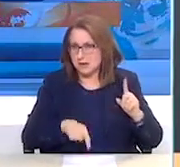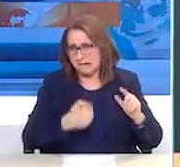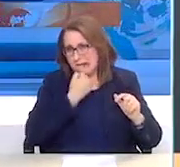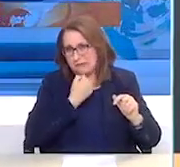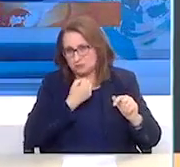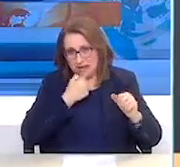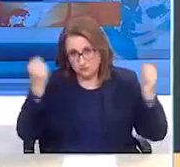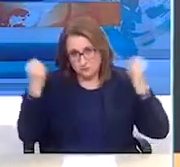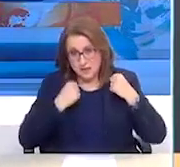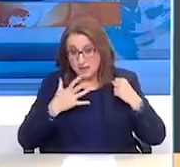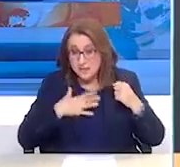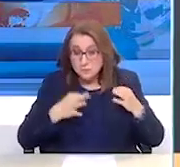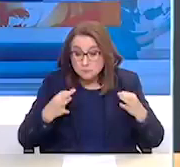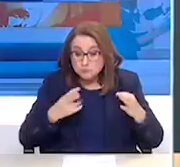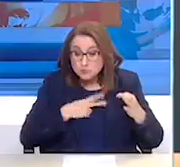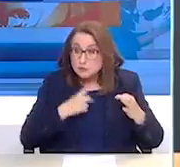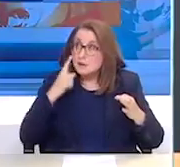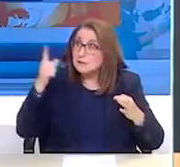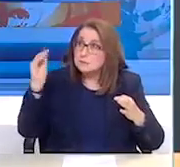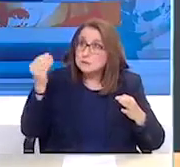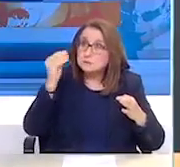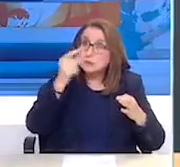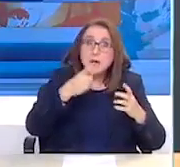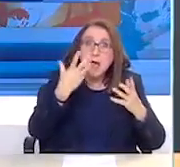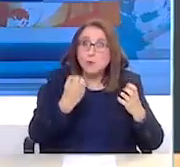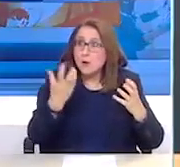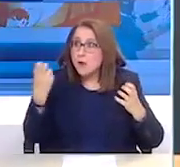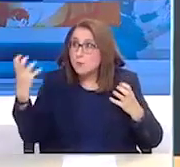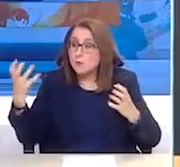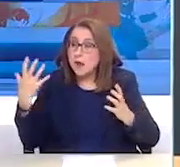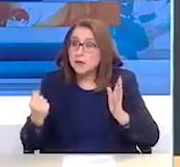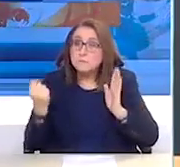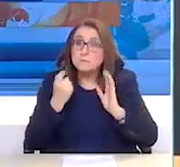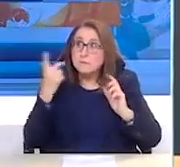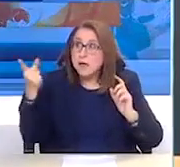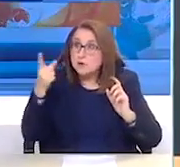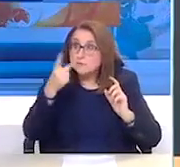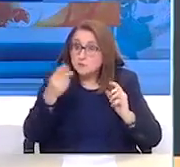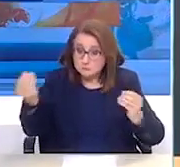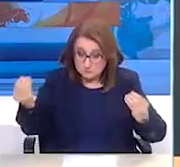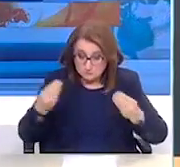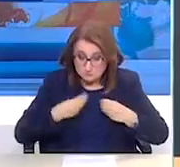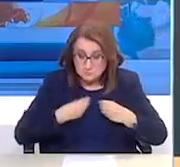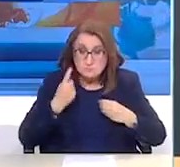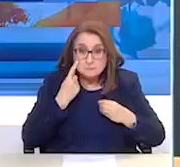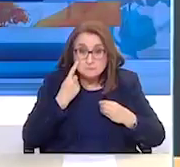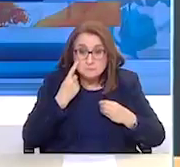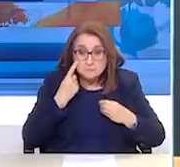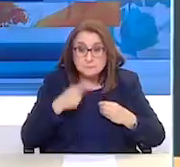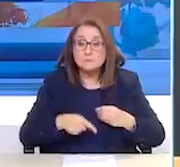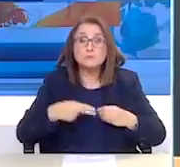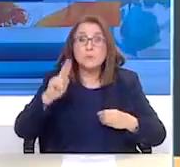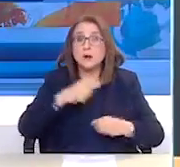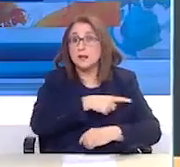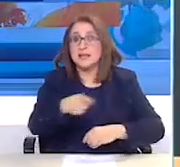εξασφαλίζουν ένα σε εισαγωγικά πιστοποιητικό ανοσίας στον ιό, ιδιαίτερα για αυτούς που είναι στην πρώτη γραμμή, τους